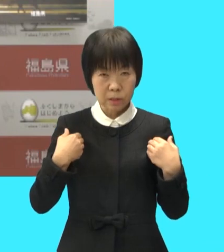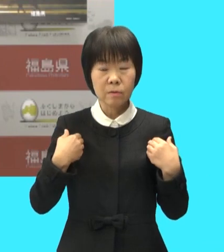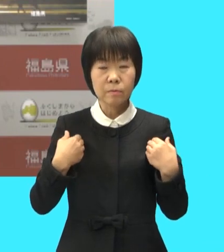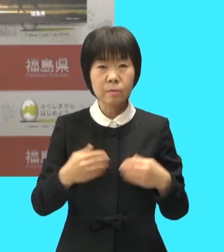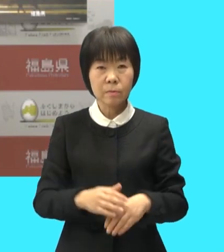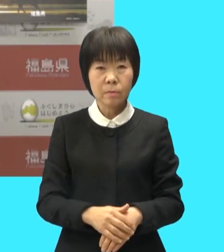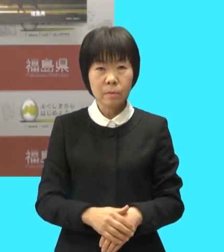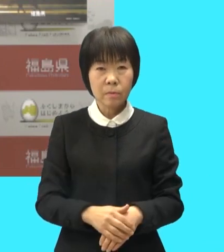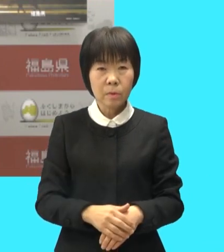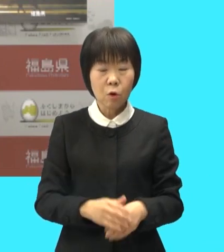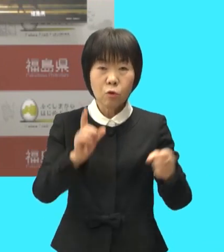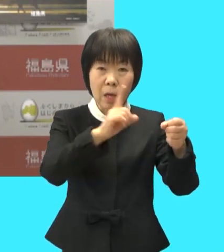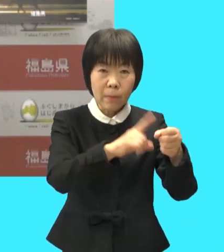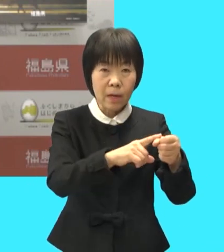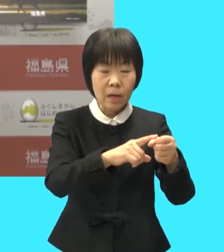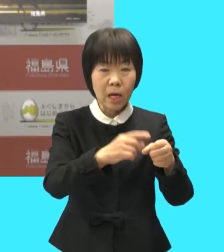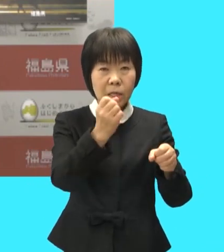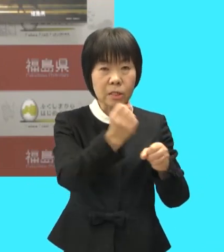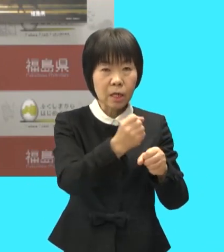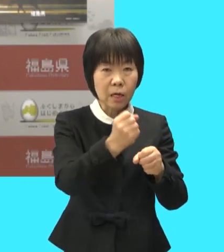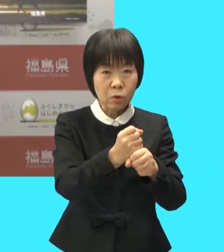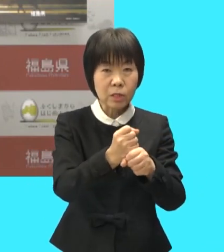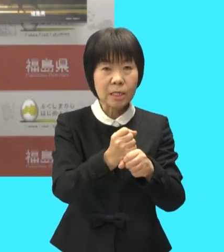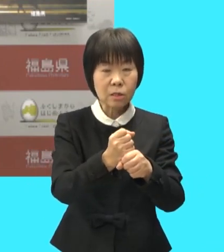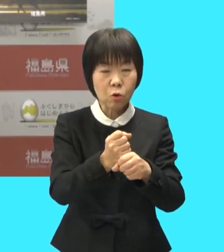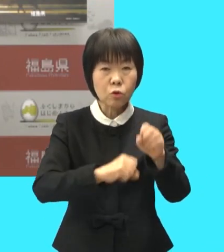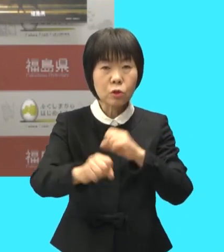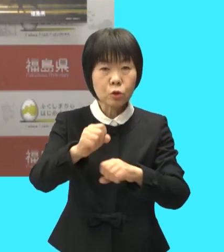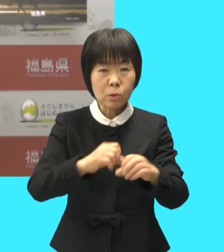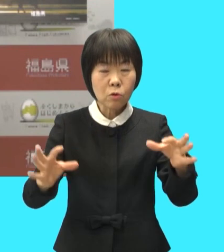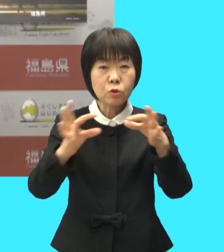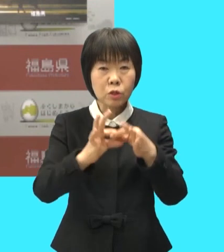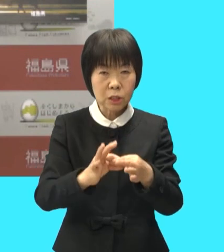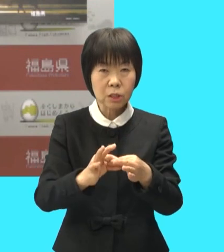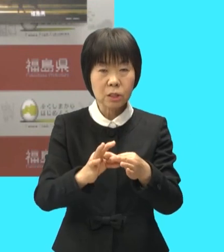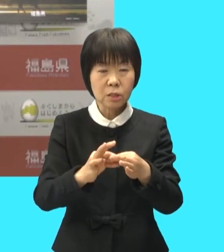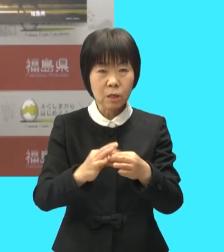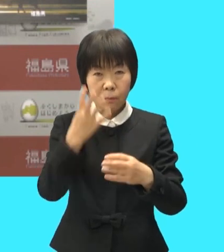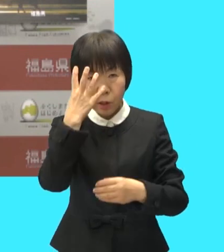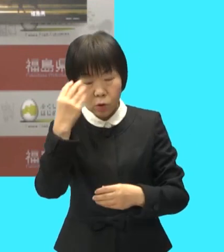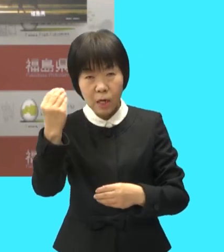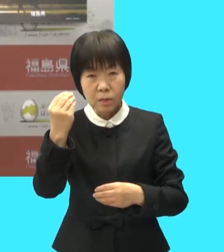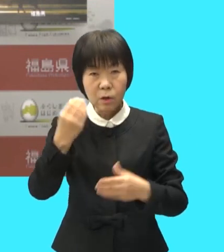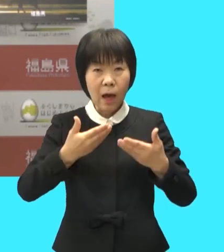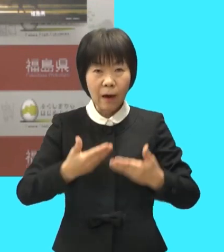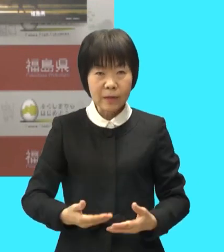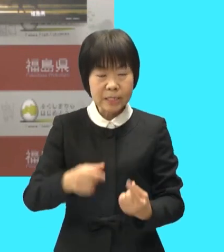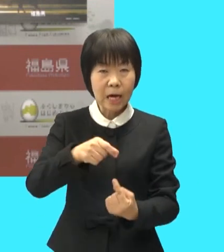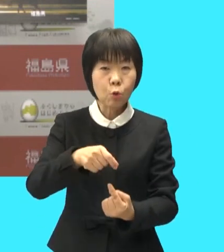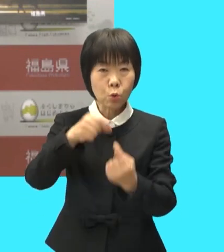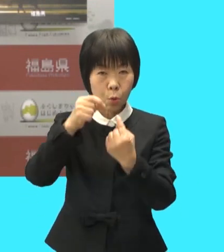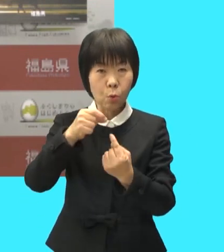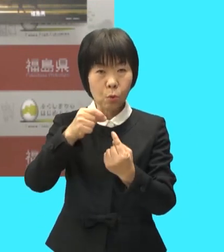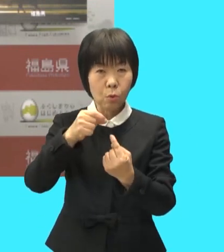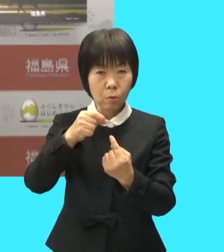ません。このため産業政策の取り組み等を通じ、魅力ある安定した雇用